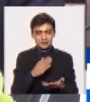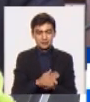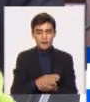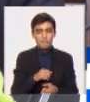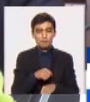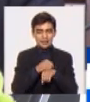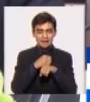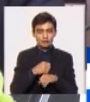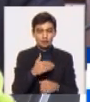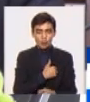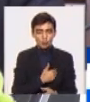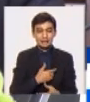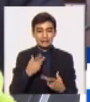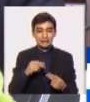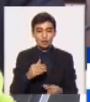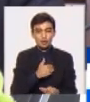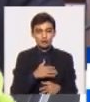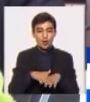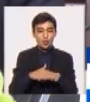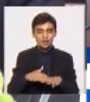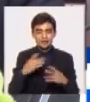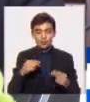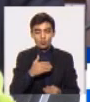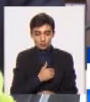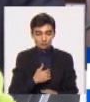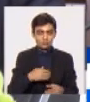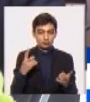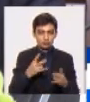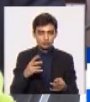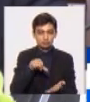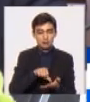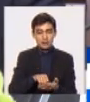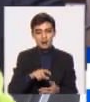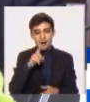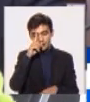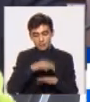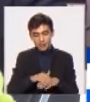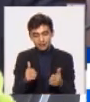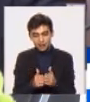Митинги должны проводиться там, где народ хочет, перед акиматом, перед